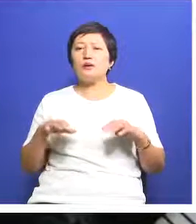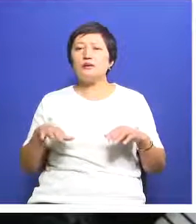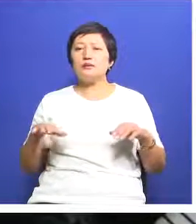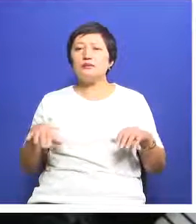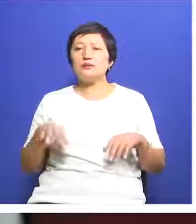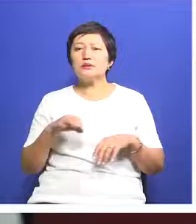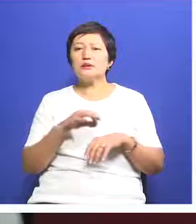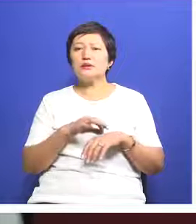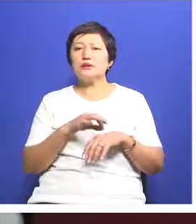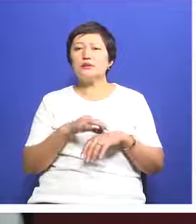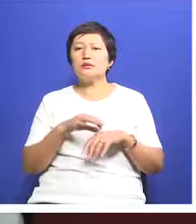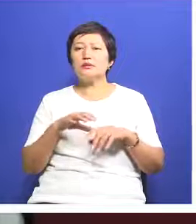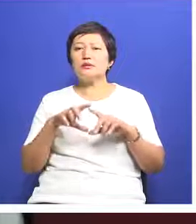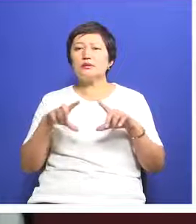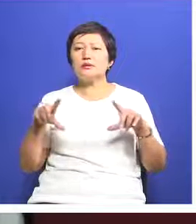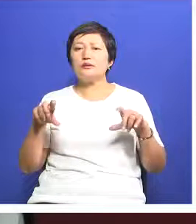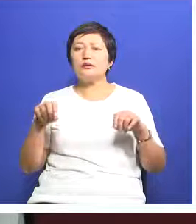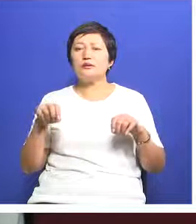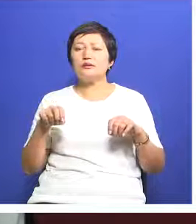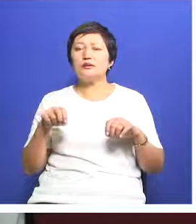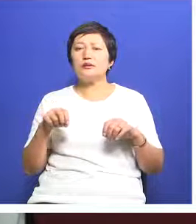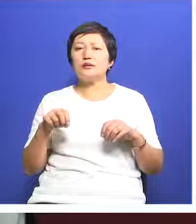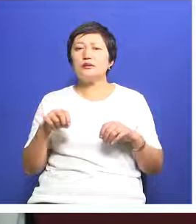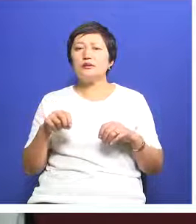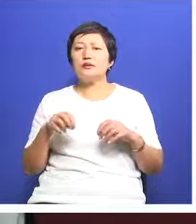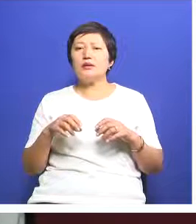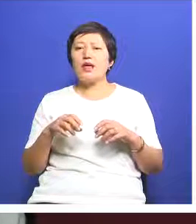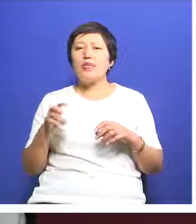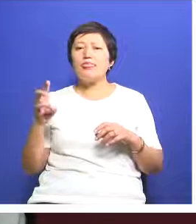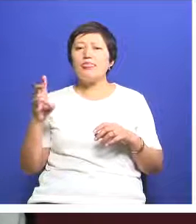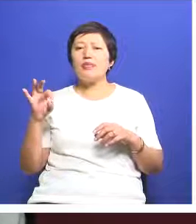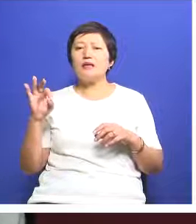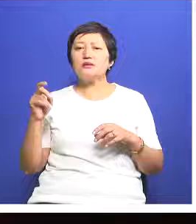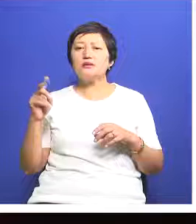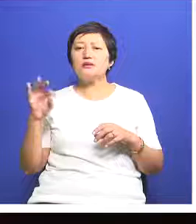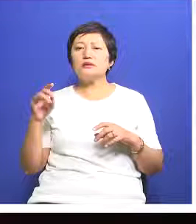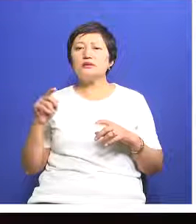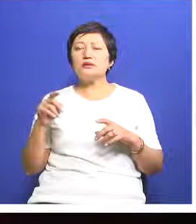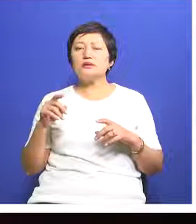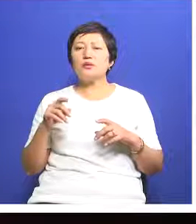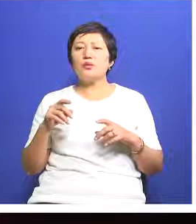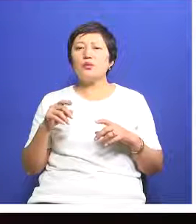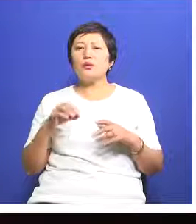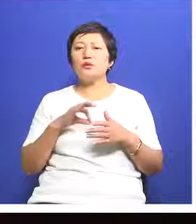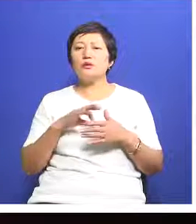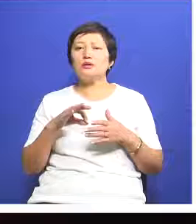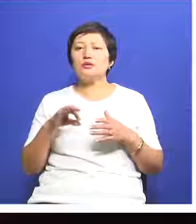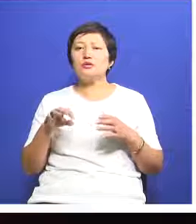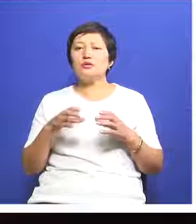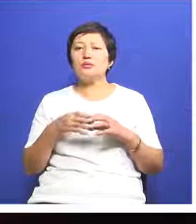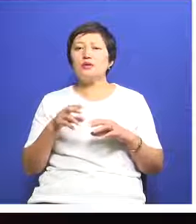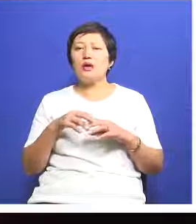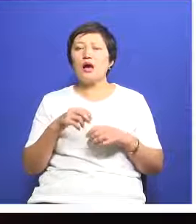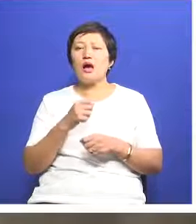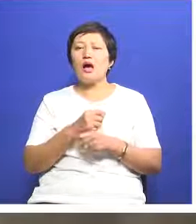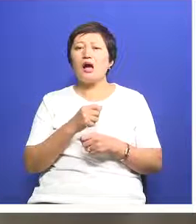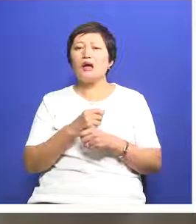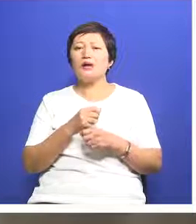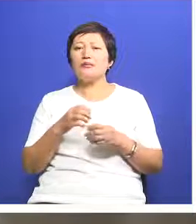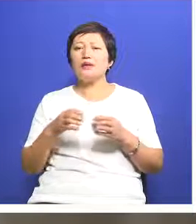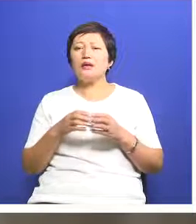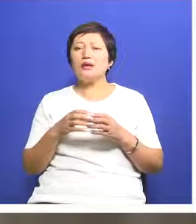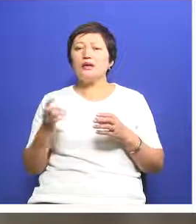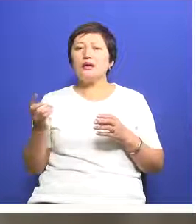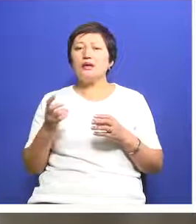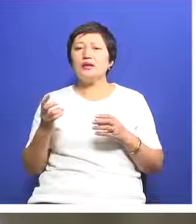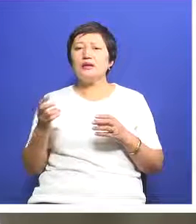ауруханада денсаулық шамалы сыр беріп қалды. Назгүл Сәденова, Назгүлдің өтініші бойынша. Мына әкім мырза білу керек